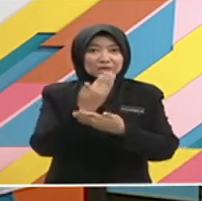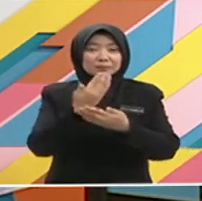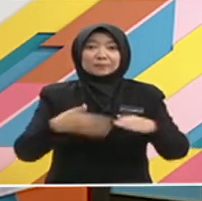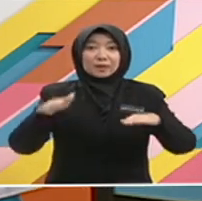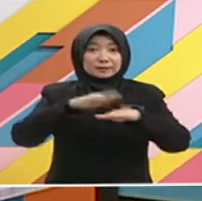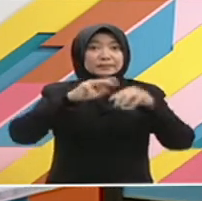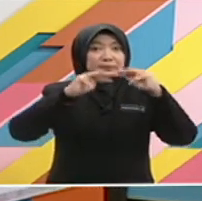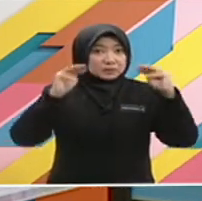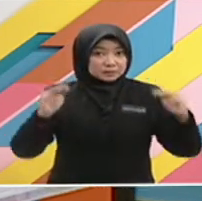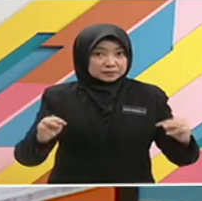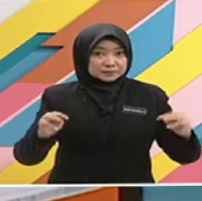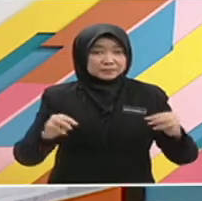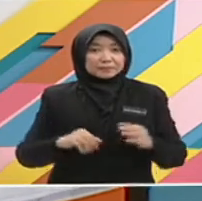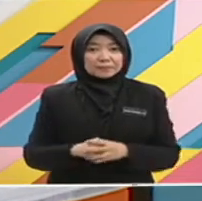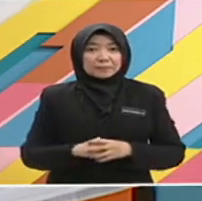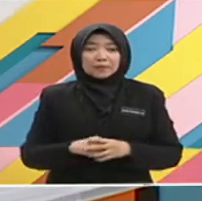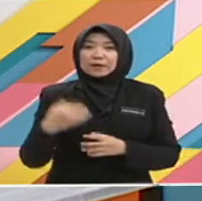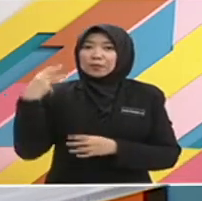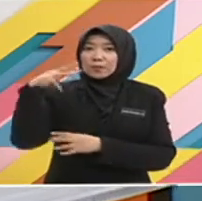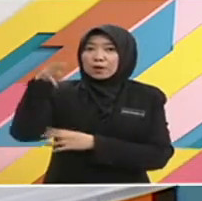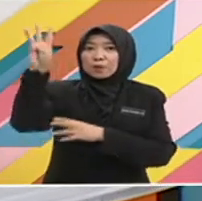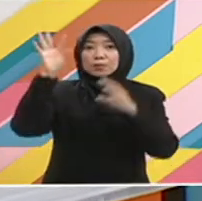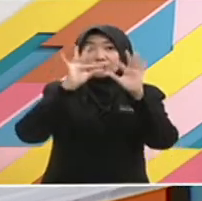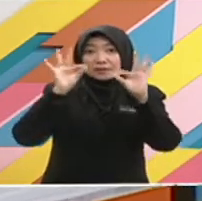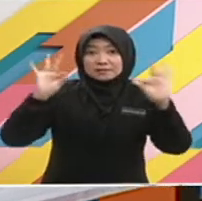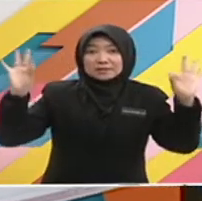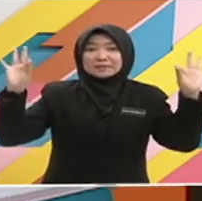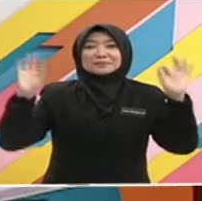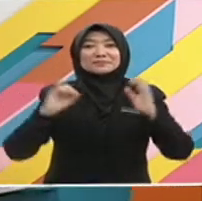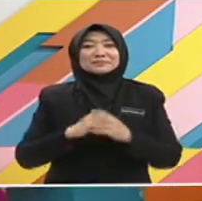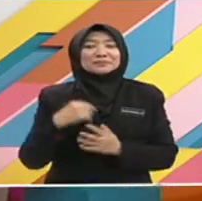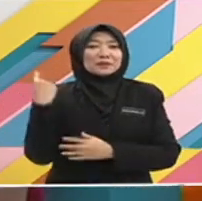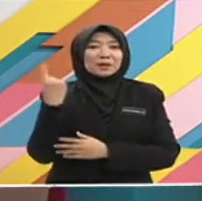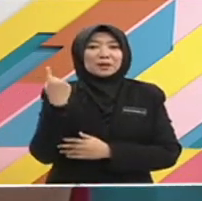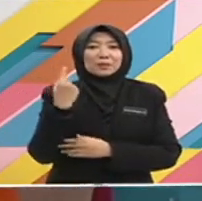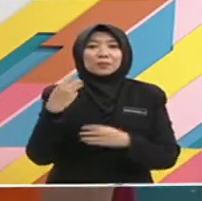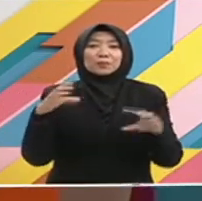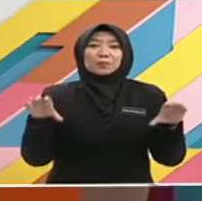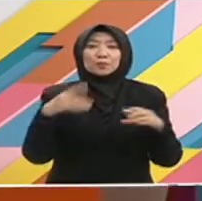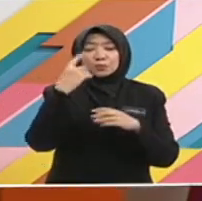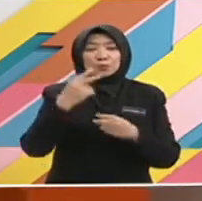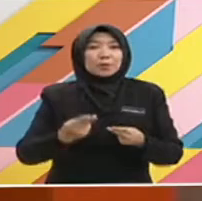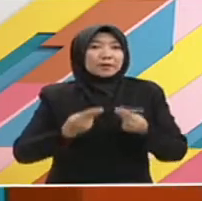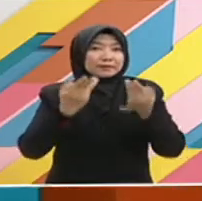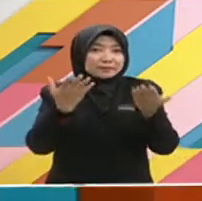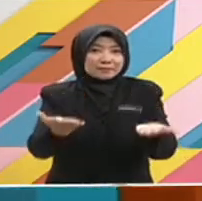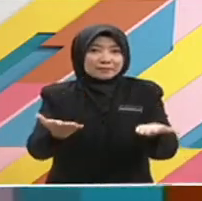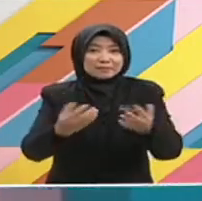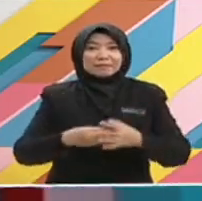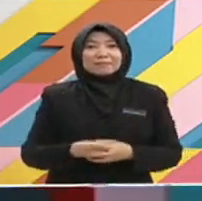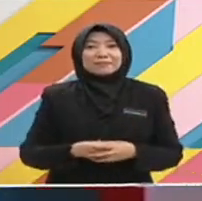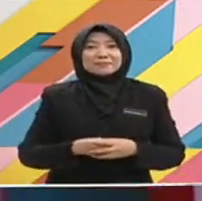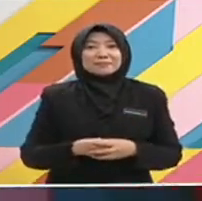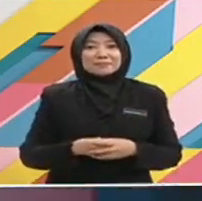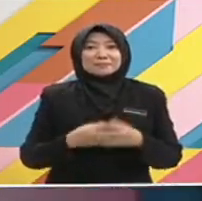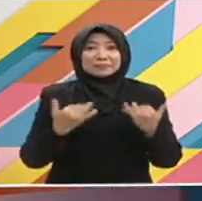pula merupakan wow-wow hiasan. Ini adalah wow hiasan selalu dibuat sebagai cenderahati dan sebagainya. Wow hiasan ni saya